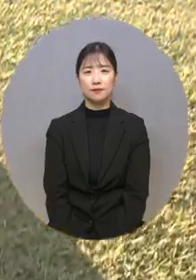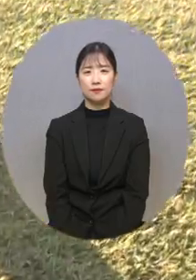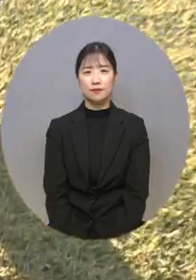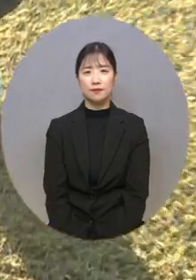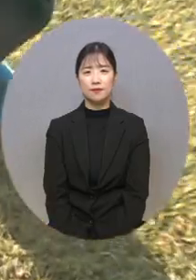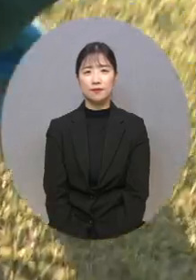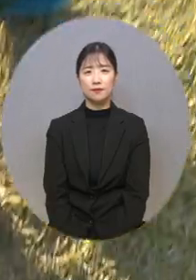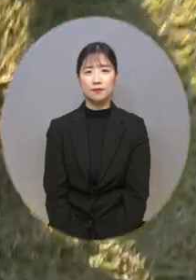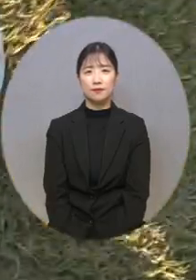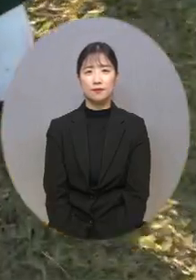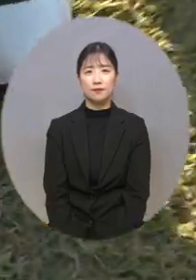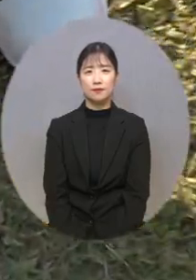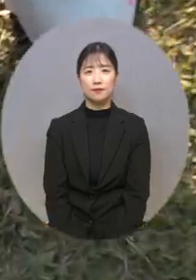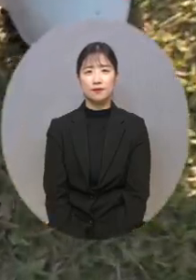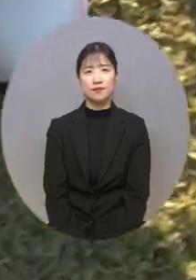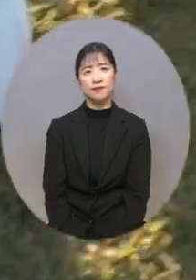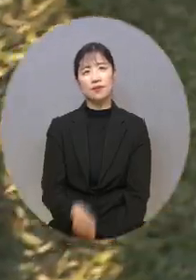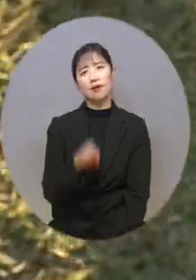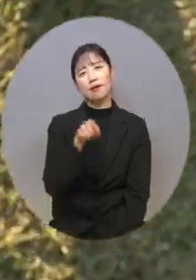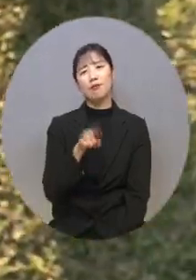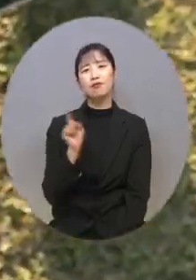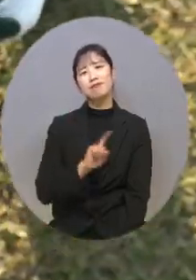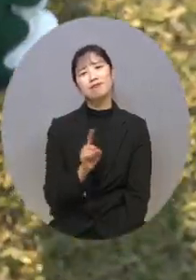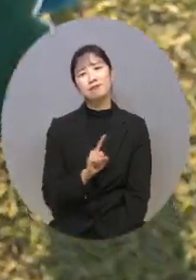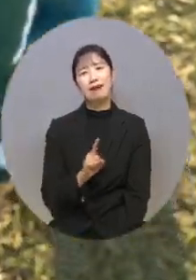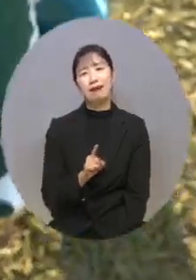저기요, 전 뽑기 하면서 이만.